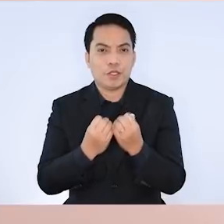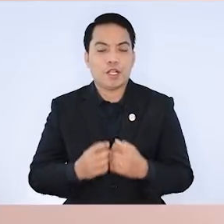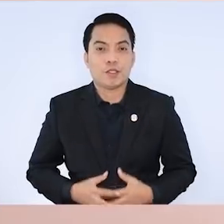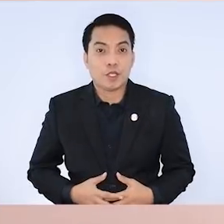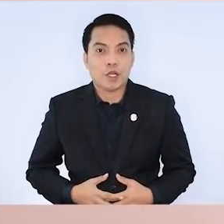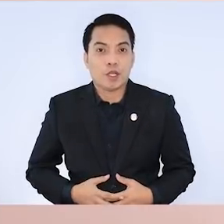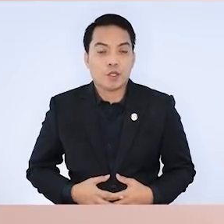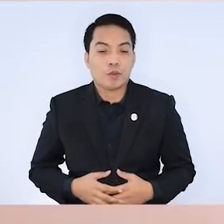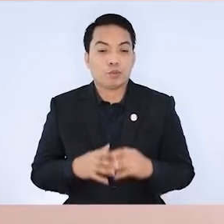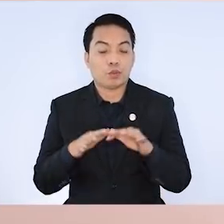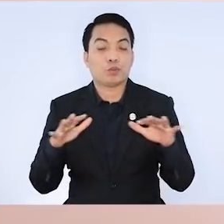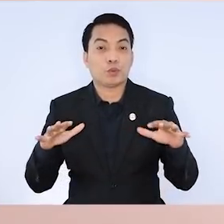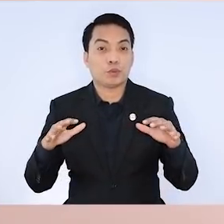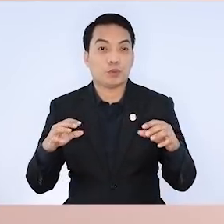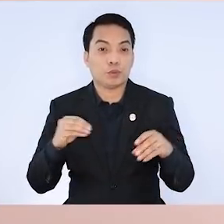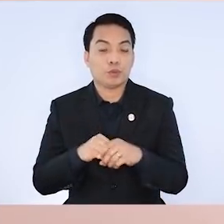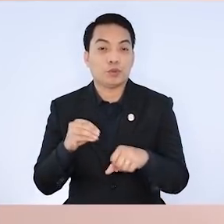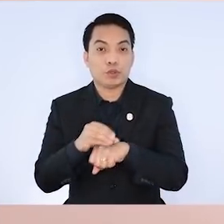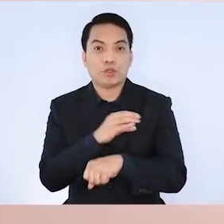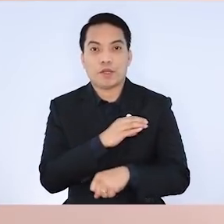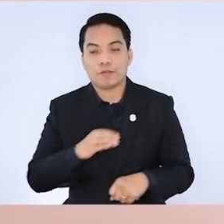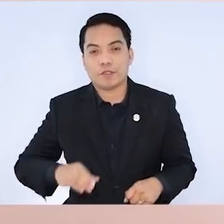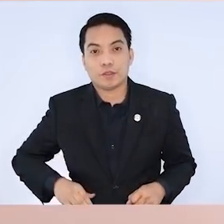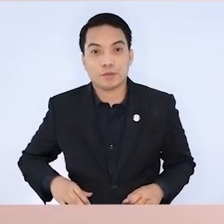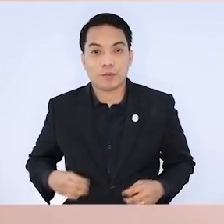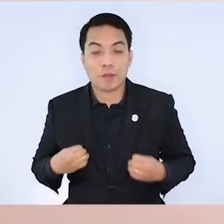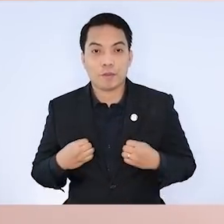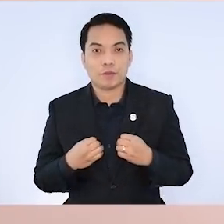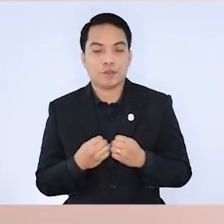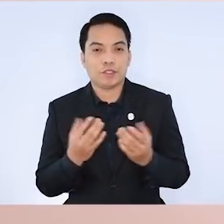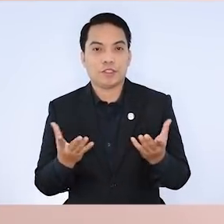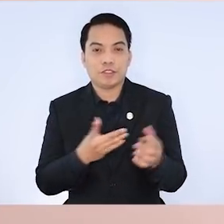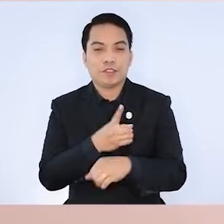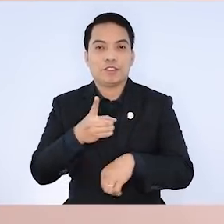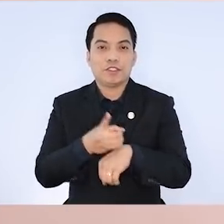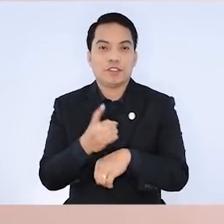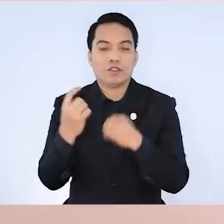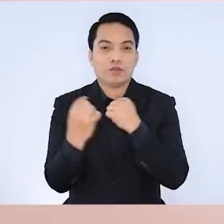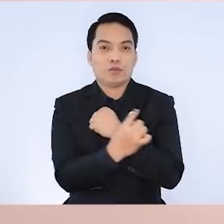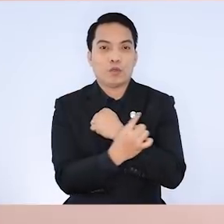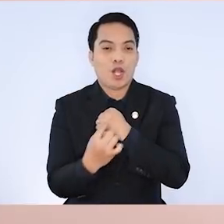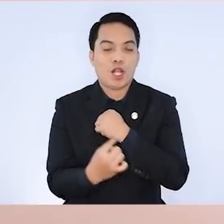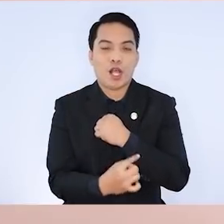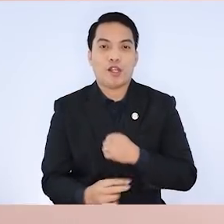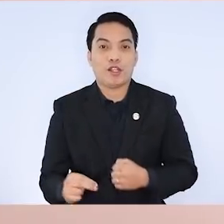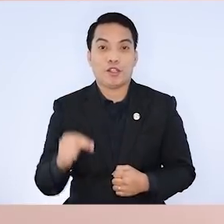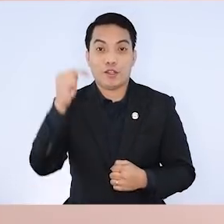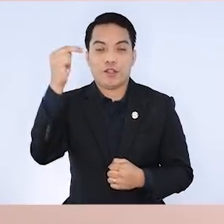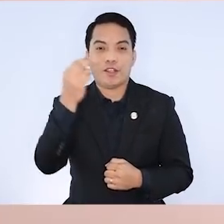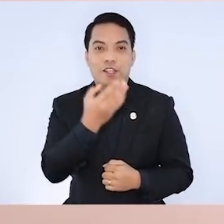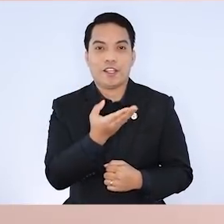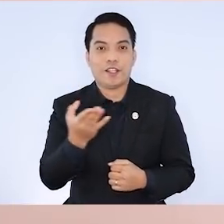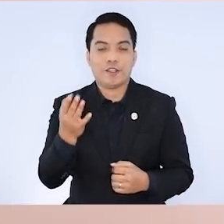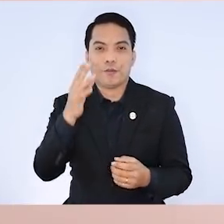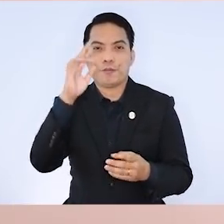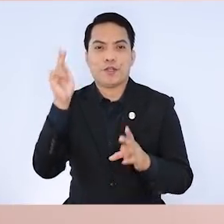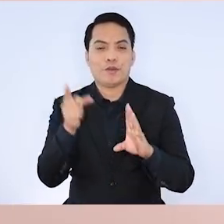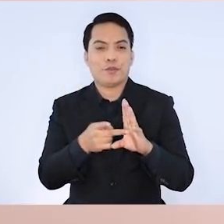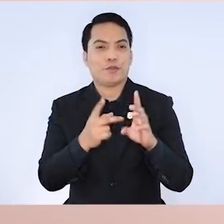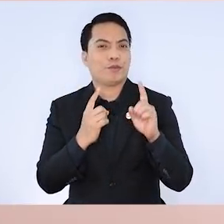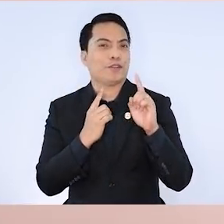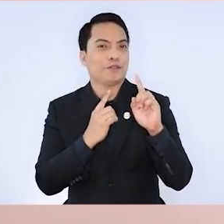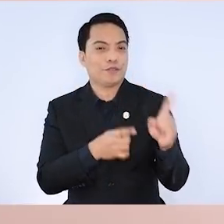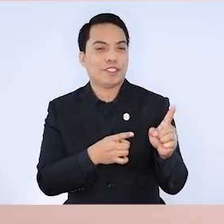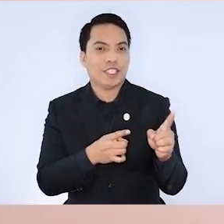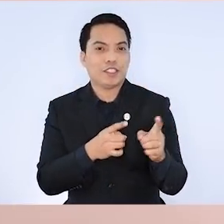kabataang Iglesia ni Cristo dito sa distrito eklesiastiko ng Zamboanga del Norte ang kanilang pagdalo sa